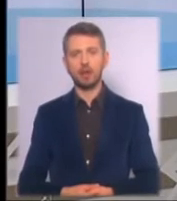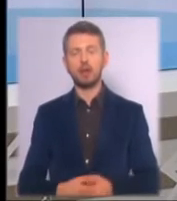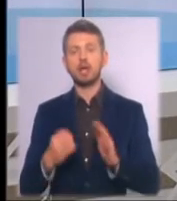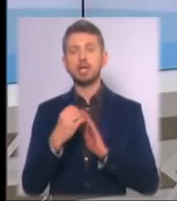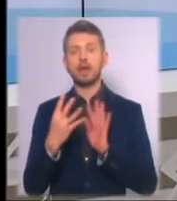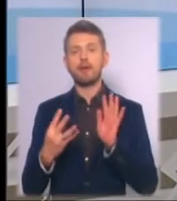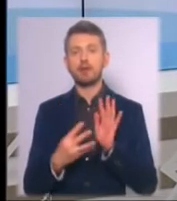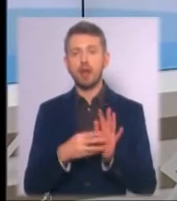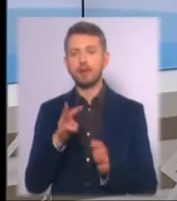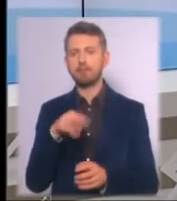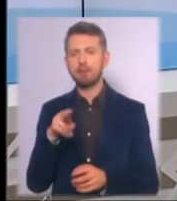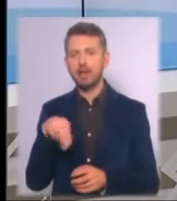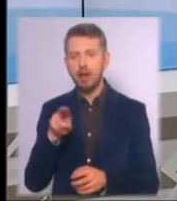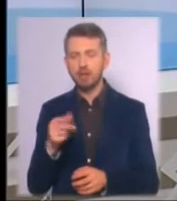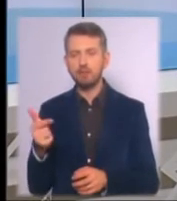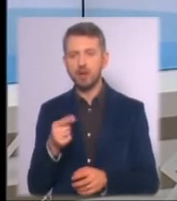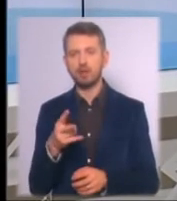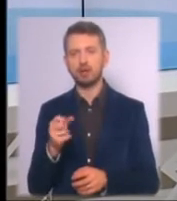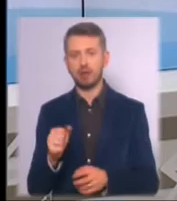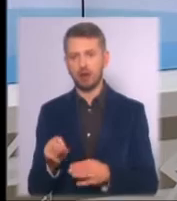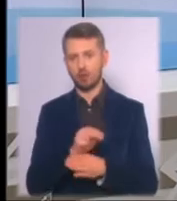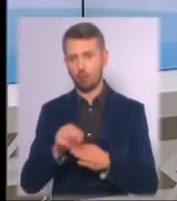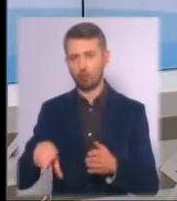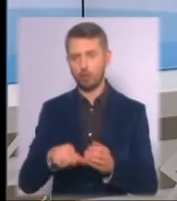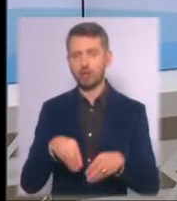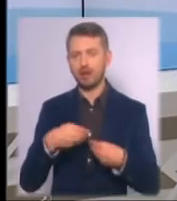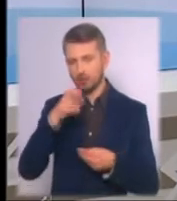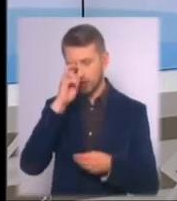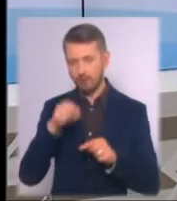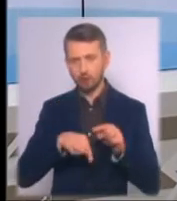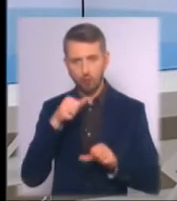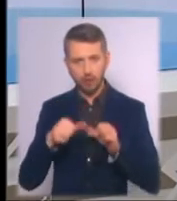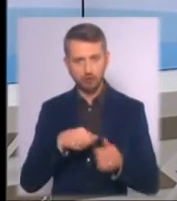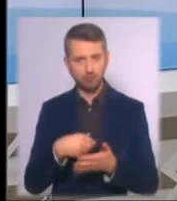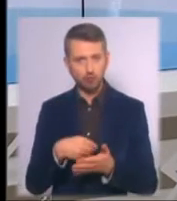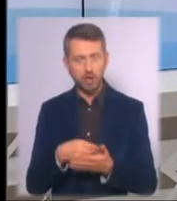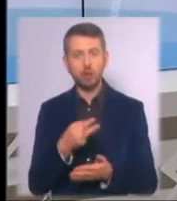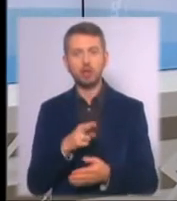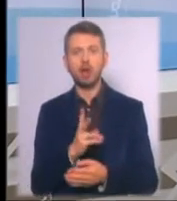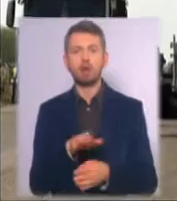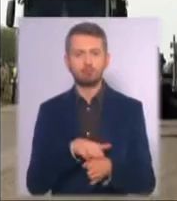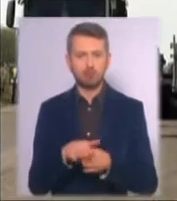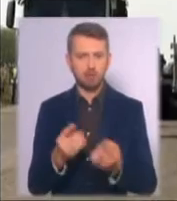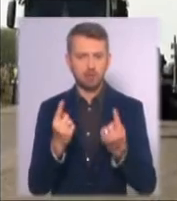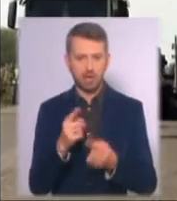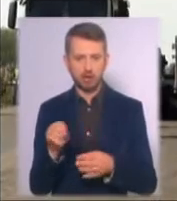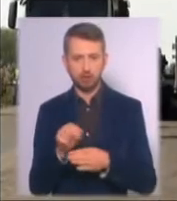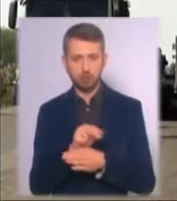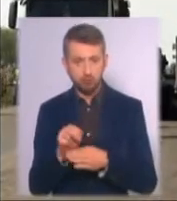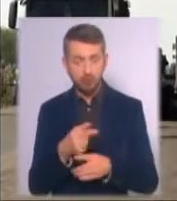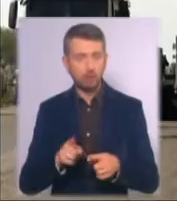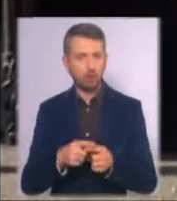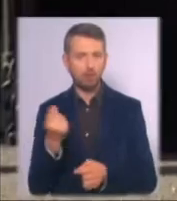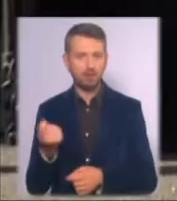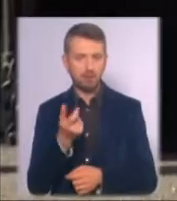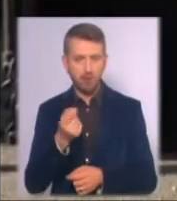19 мільярдів гривень на ремонт доріг дає держава із бюджету цьогоріч. Для капітальних робіт цього замало, зазначив прем'єр Володимир Гройсман під